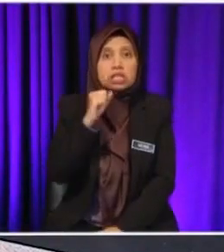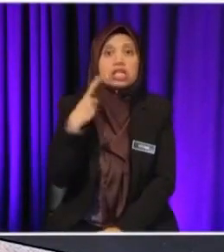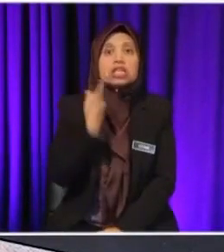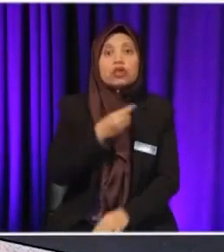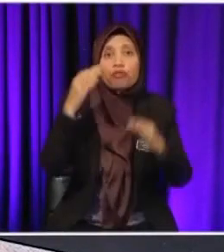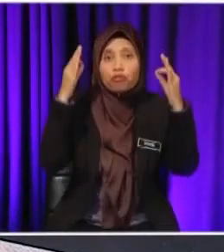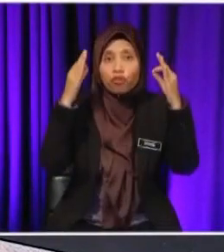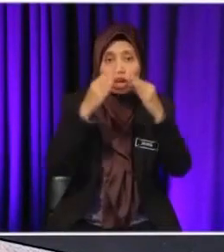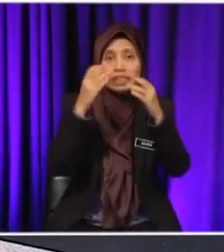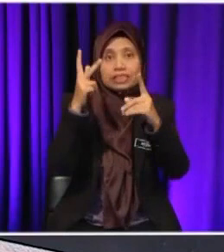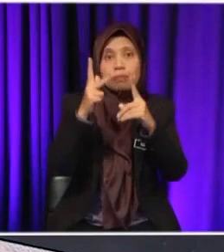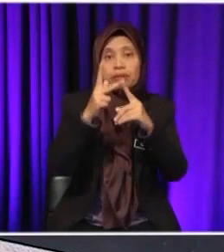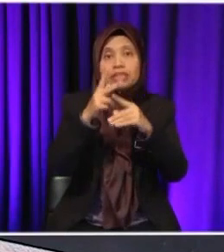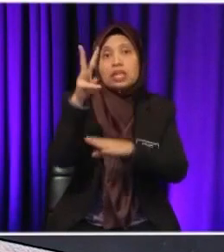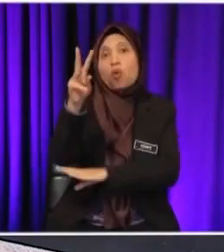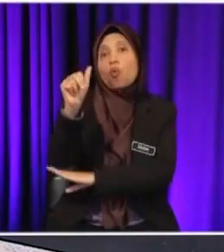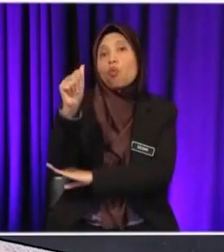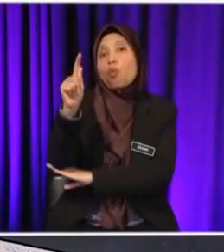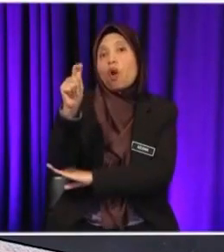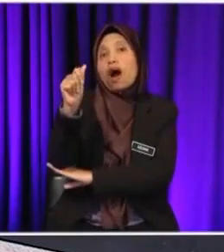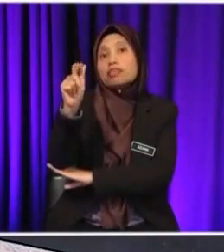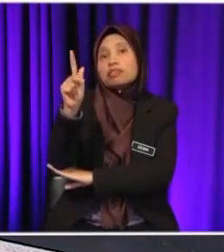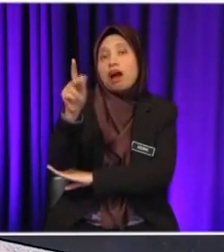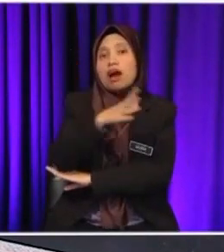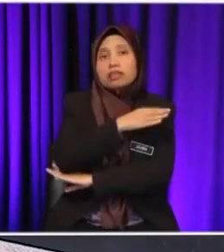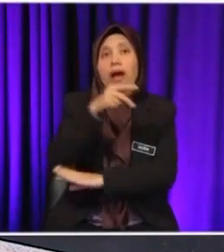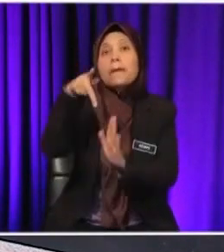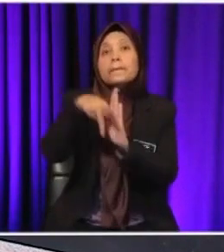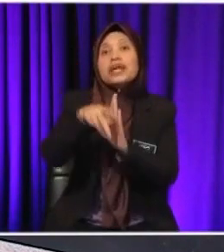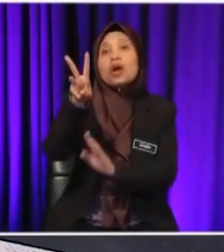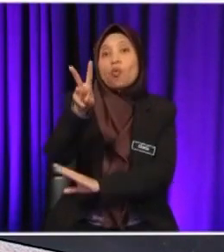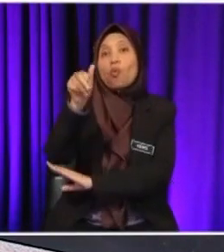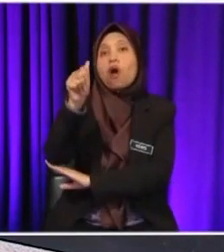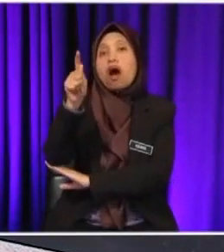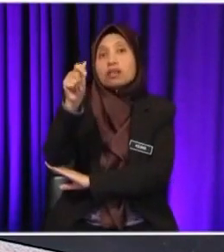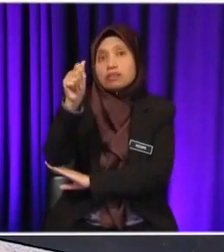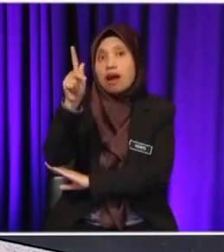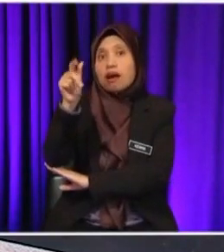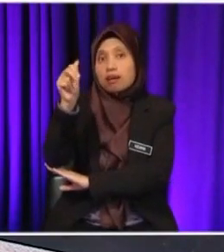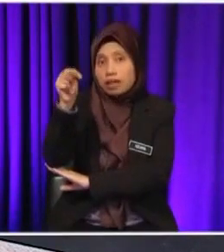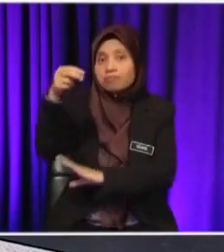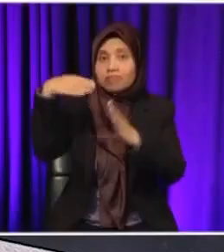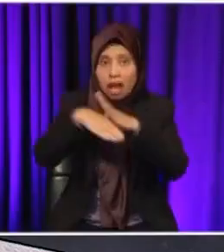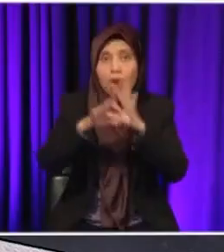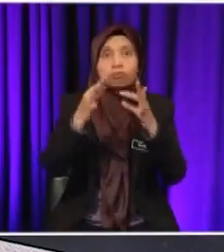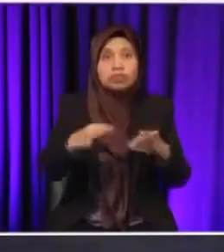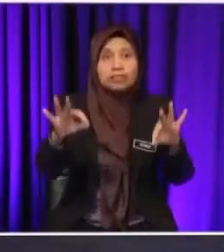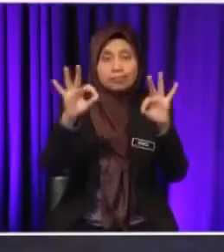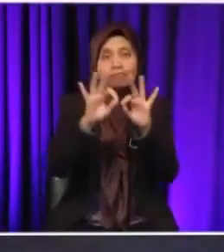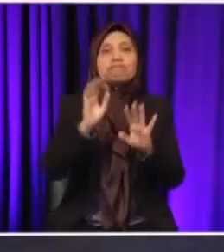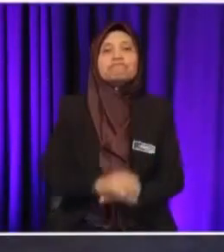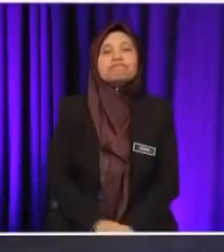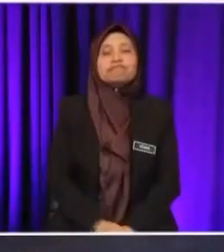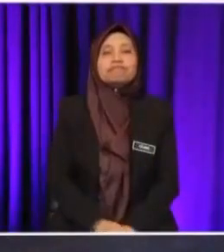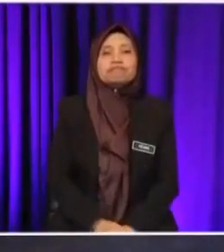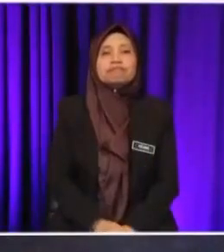fokus terhadap watak dan perwatakan dalam cerpen. Dah bersedia murid-murid? Jom kita bersama dengan Cikgu Siti Suhaila. Silakan Cikgu. Okey, terima